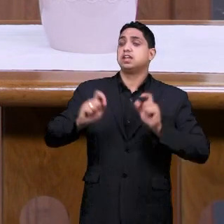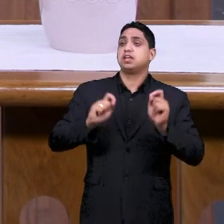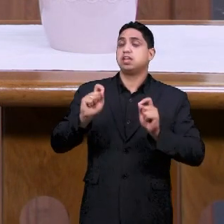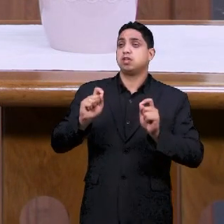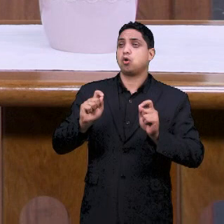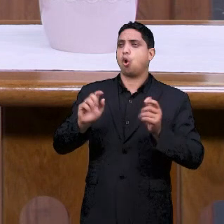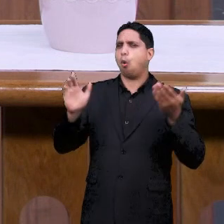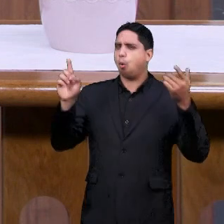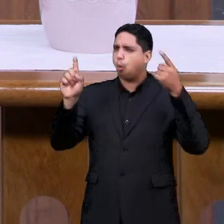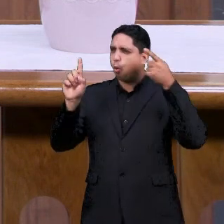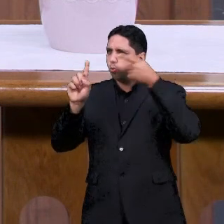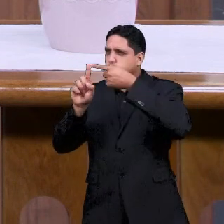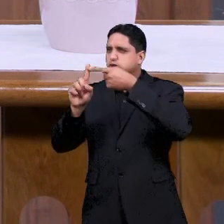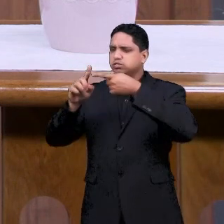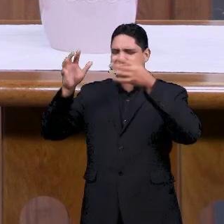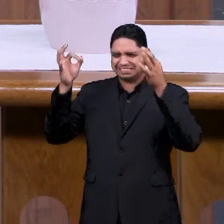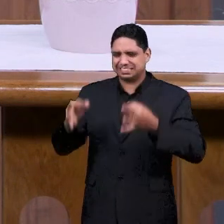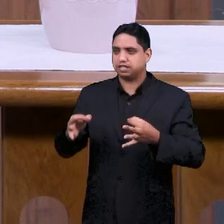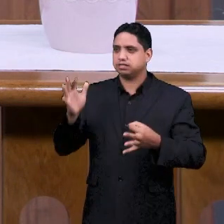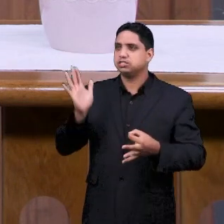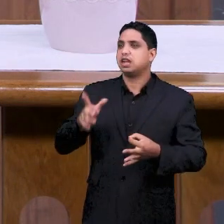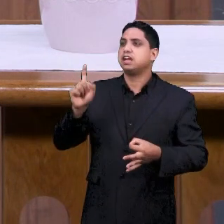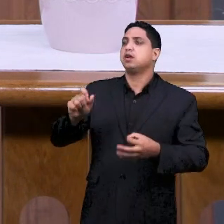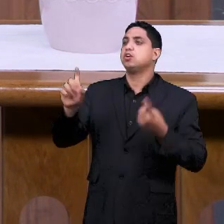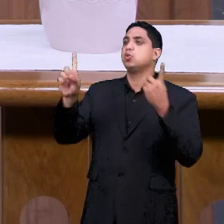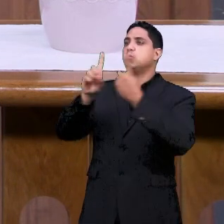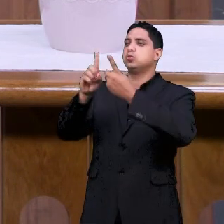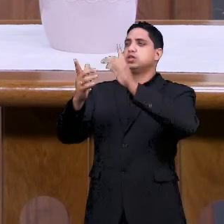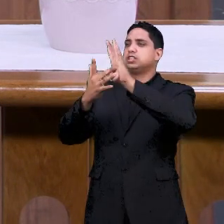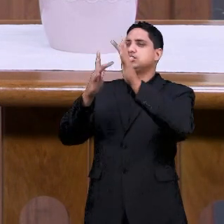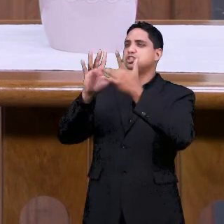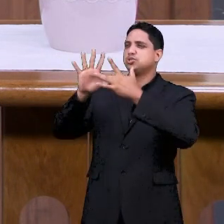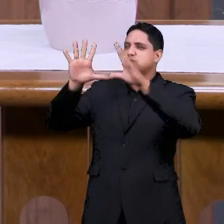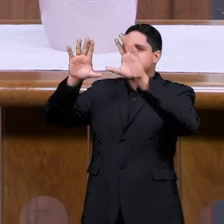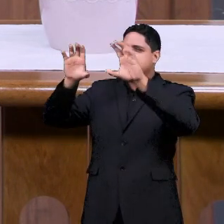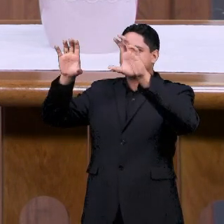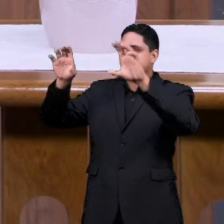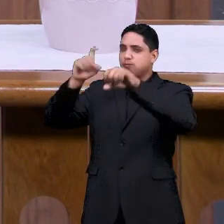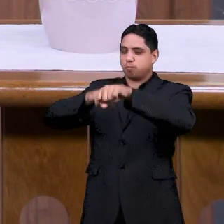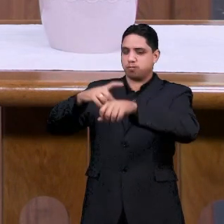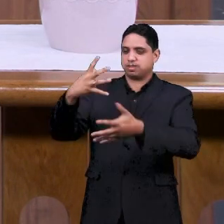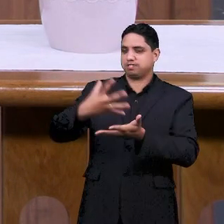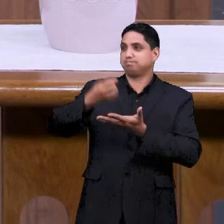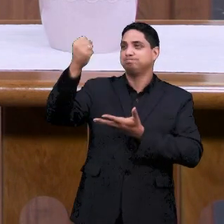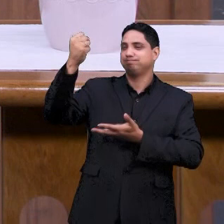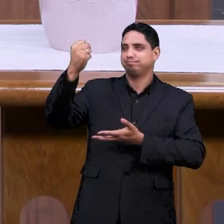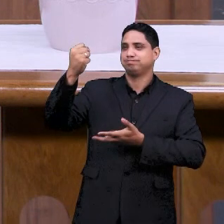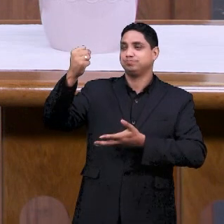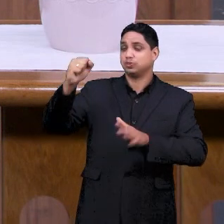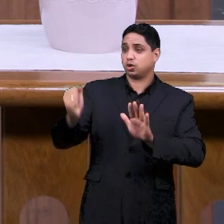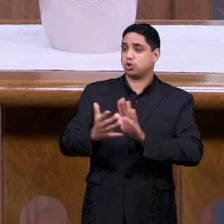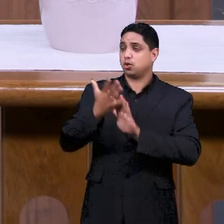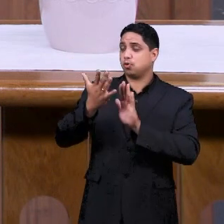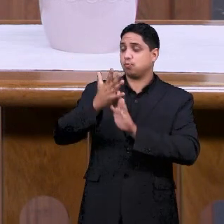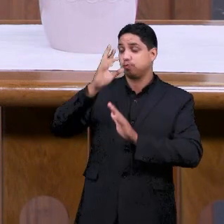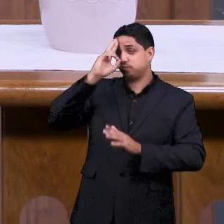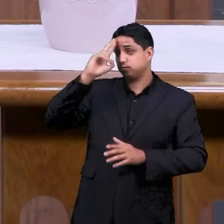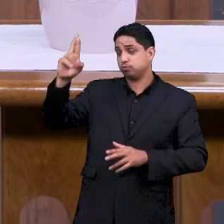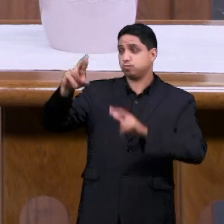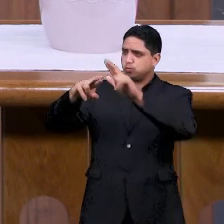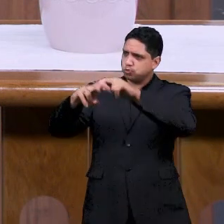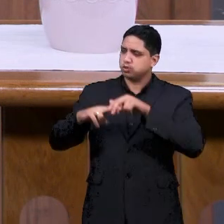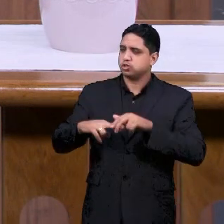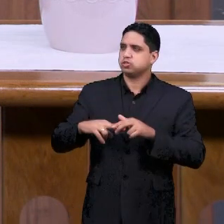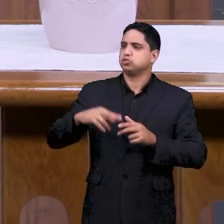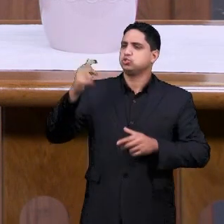beaucoup d'amour, et qui a un point d'arrivée défini, qui est la rencontre du Seigneur Jésus sur les nuages dans l'enlèvement de